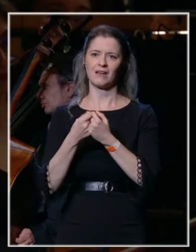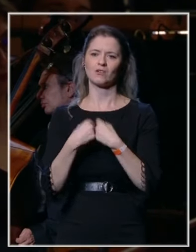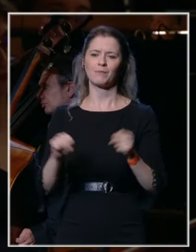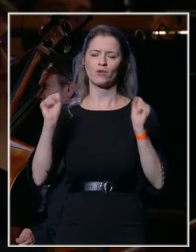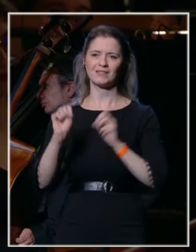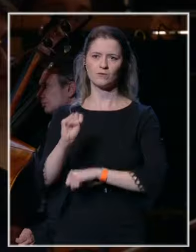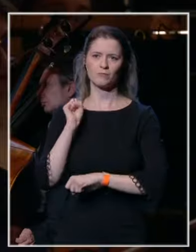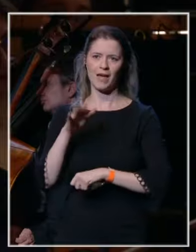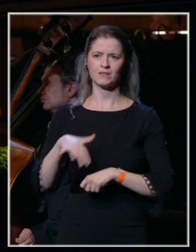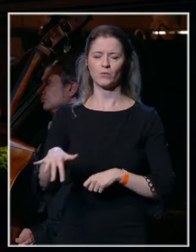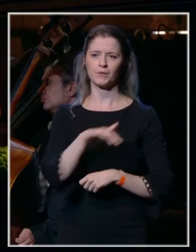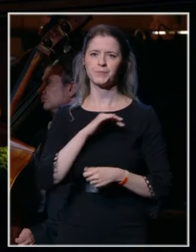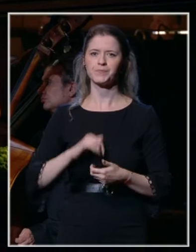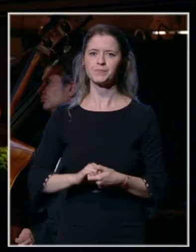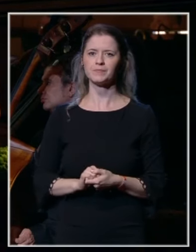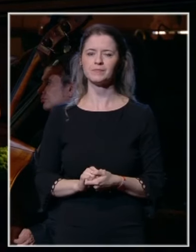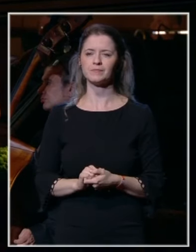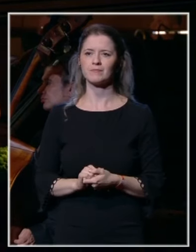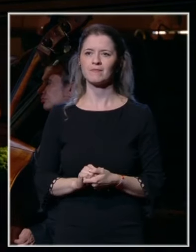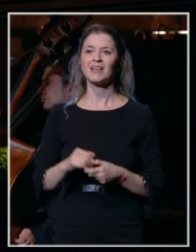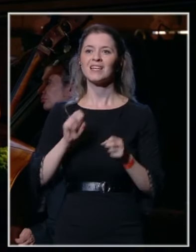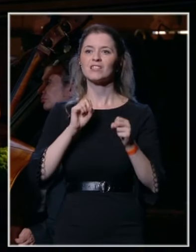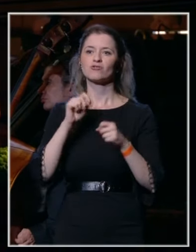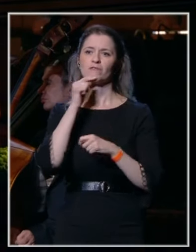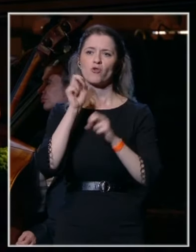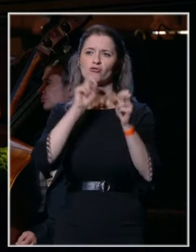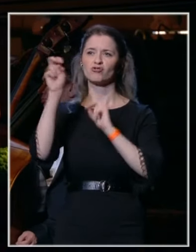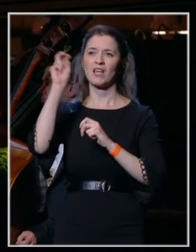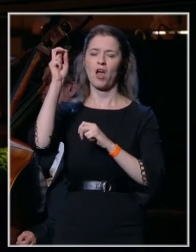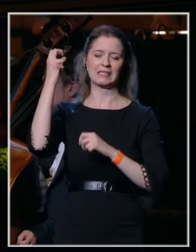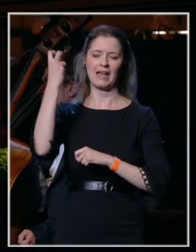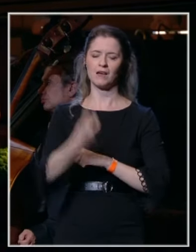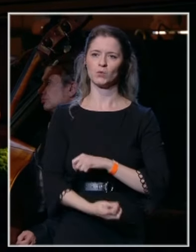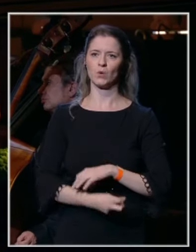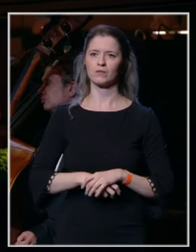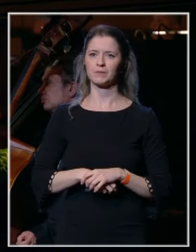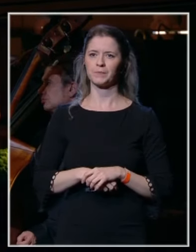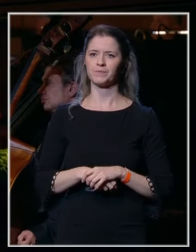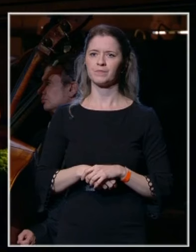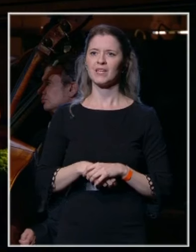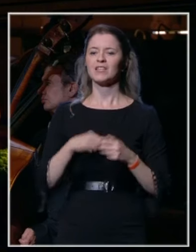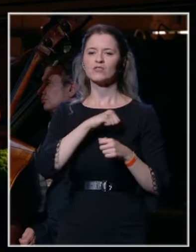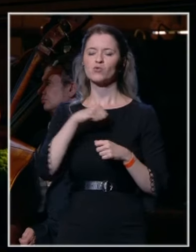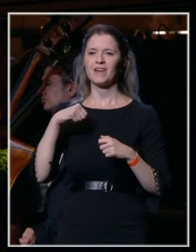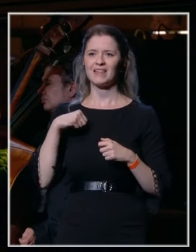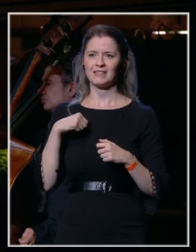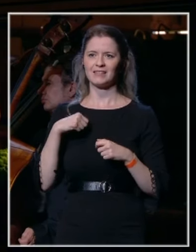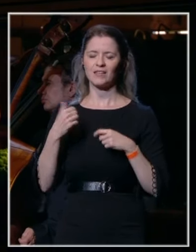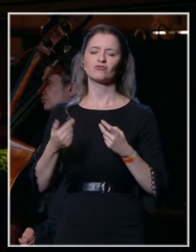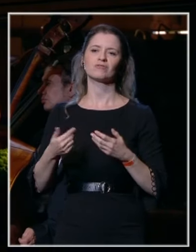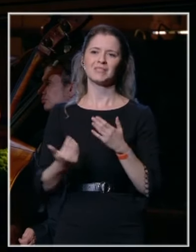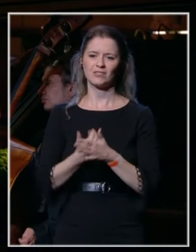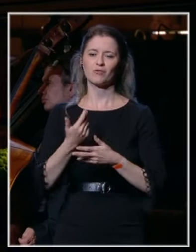pártok. És lehullott a vörös csillag, és szuverenitásunkat ismét